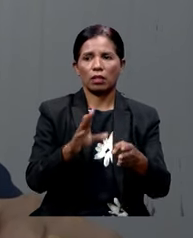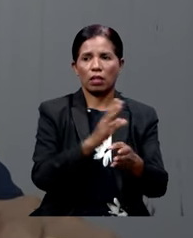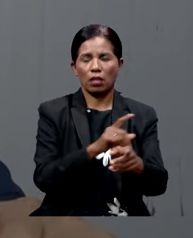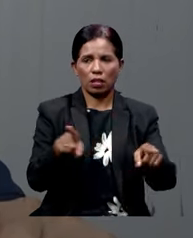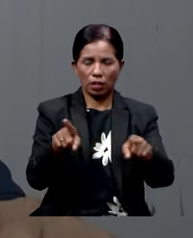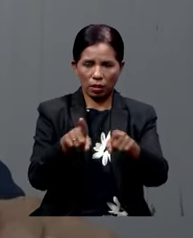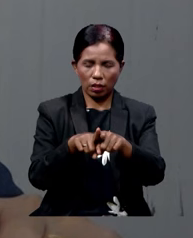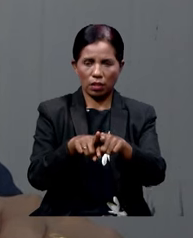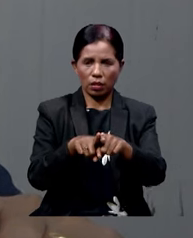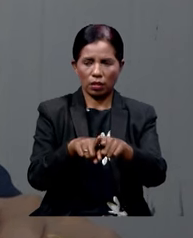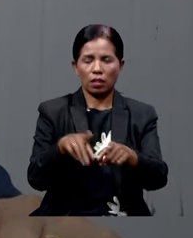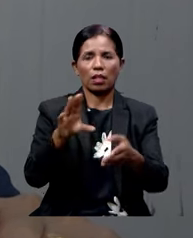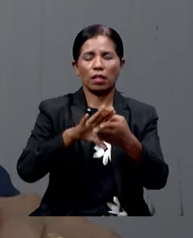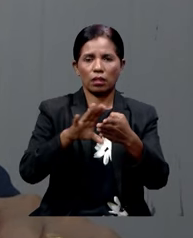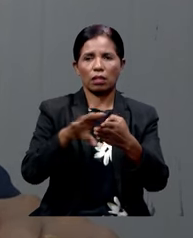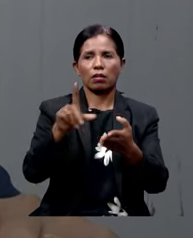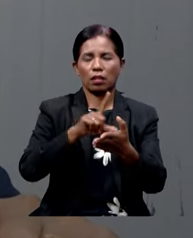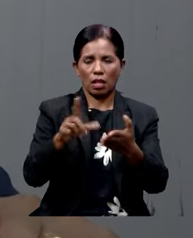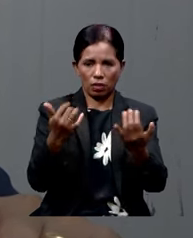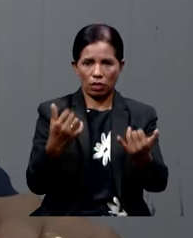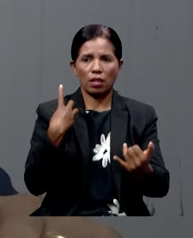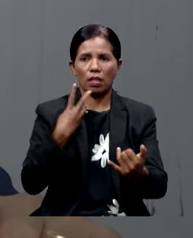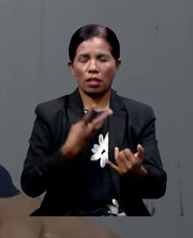lisensa tambah agora dadak ne ami